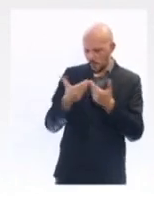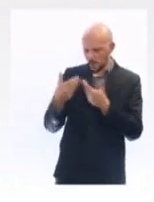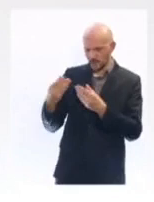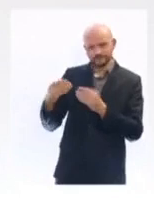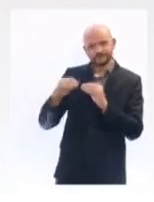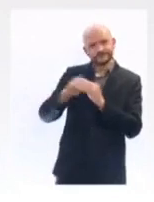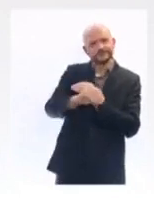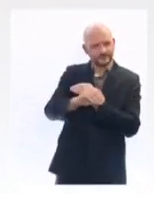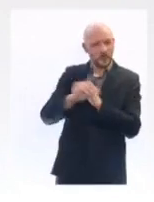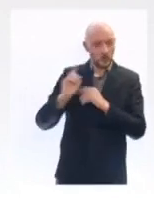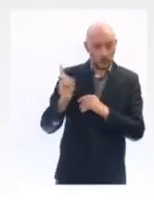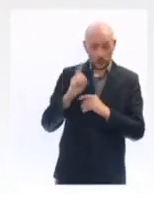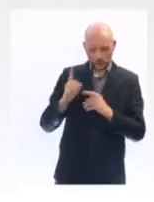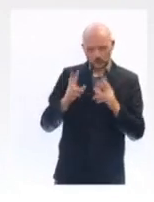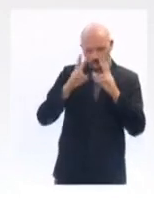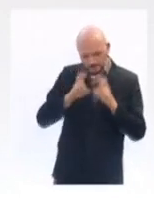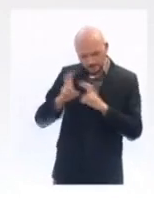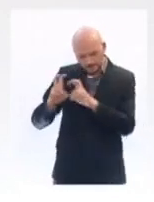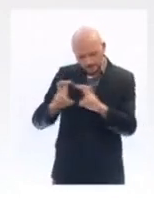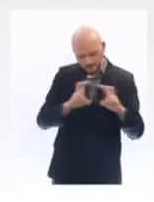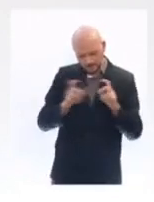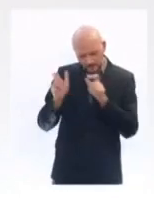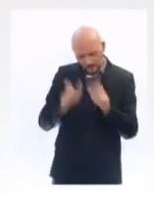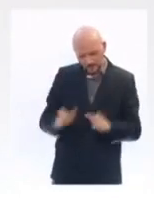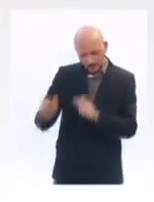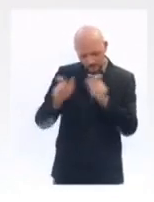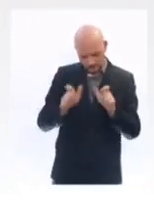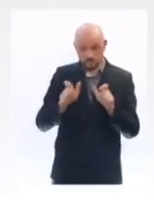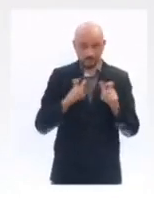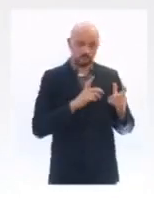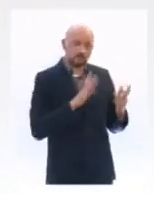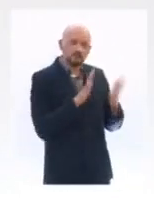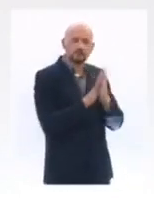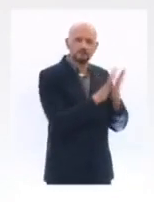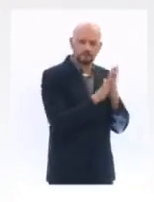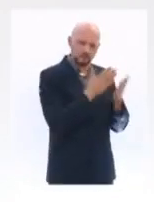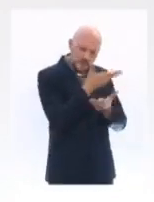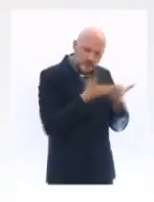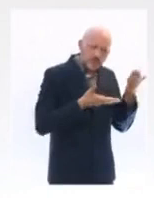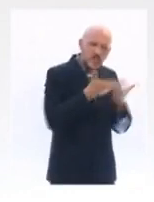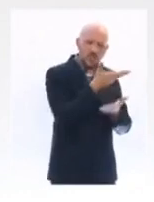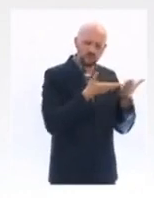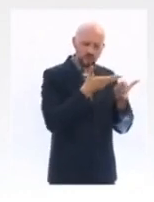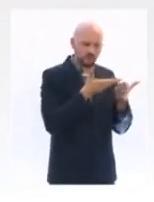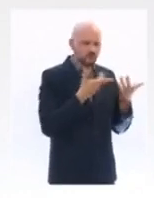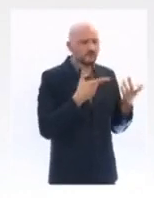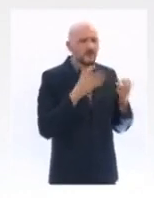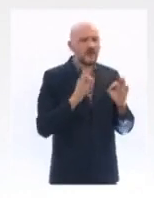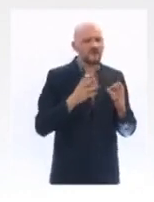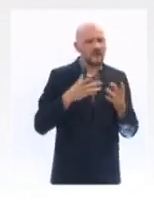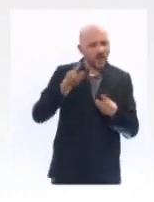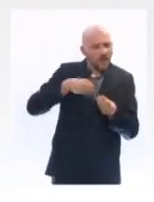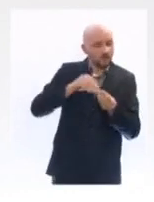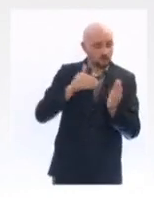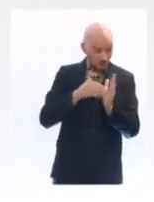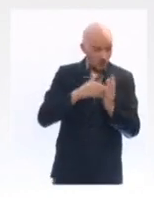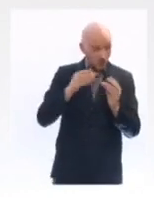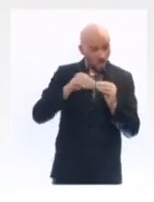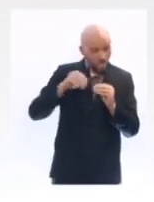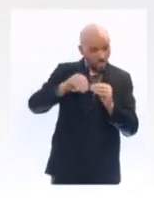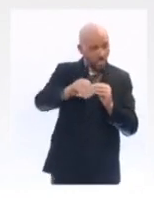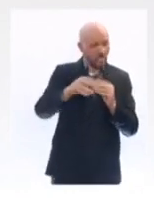supplémentaire pour commencer le remboursement de son prêt garanti par l'État. Nous ne voulons pas que les entreprises soient gênées dans le rebond qui est nécessaire.